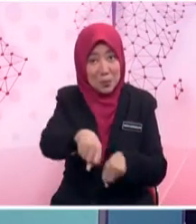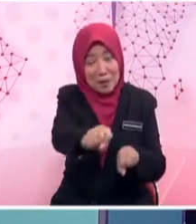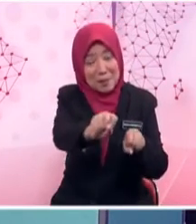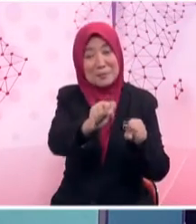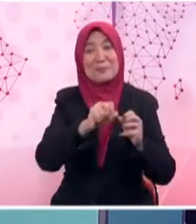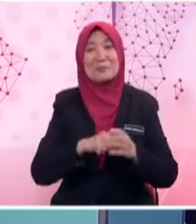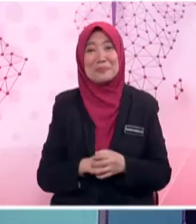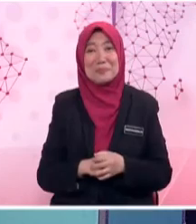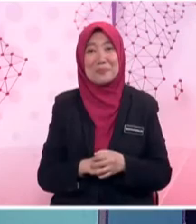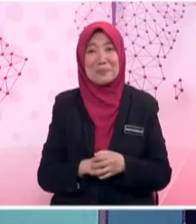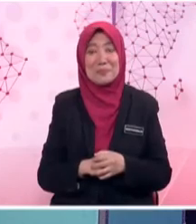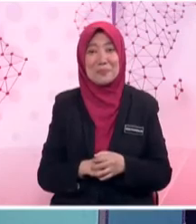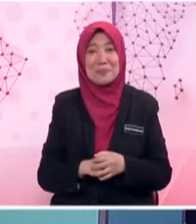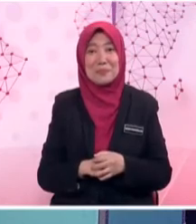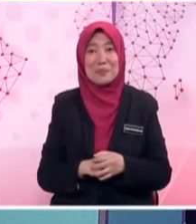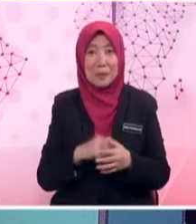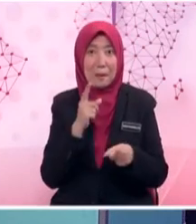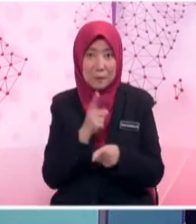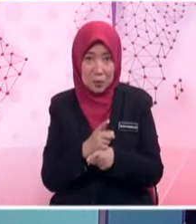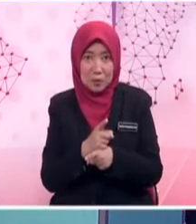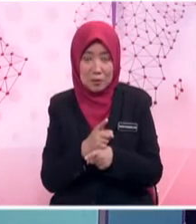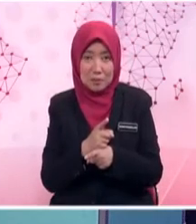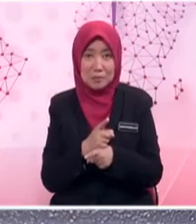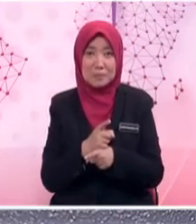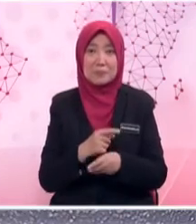sungai. Okey. Saya letakkannya ya, cikgu. Ya, betul. Di